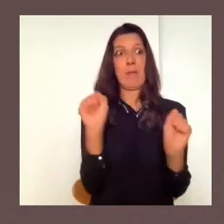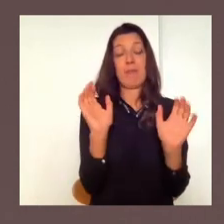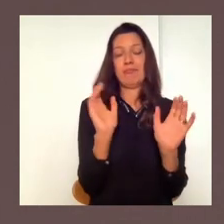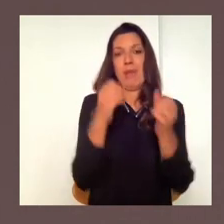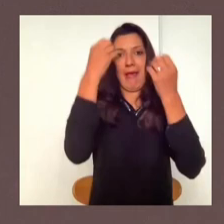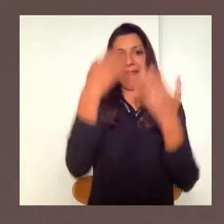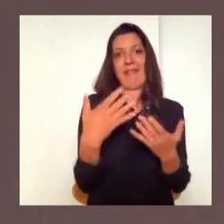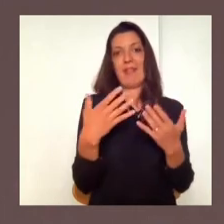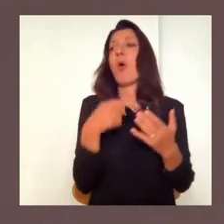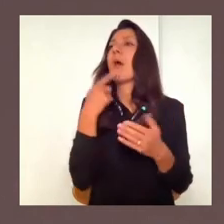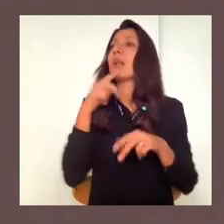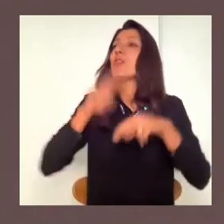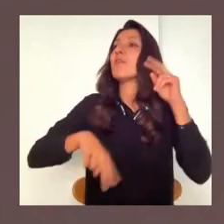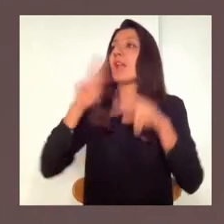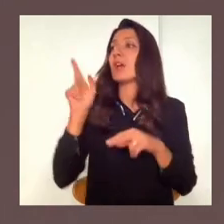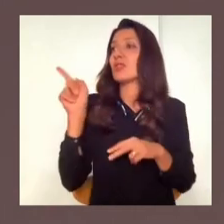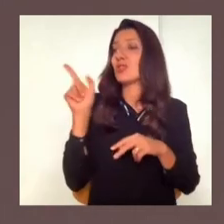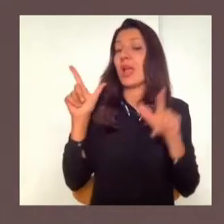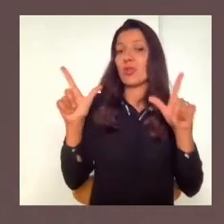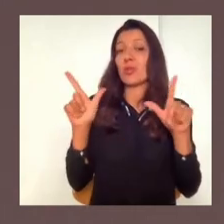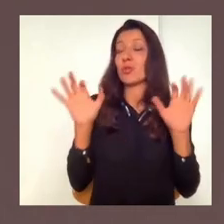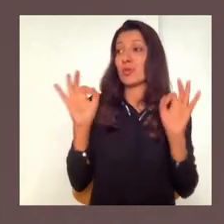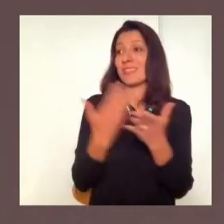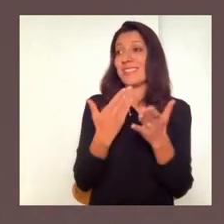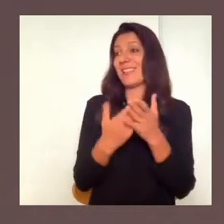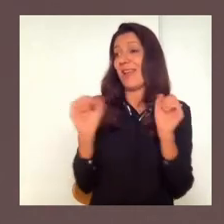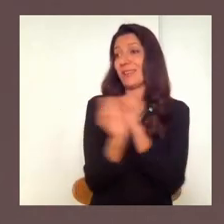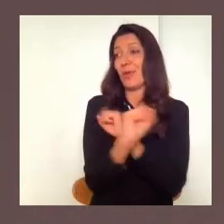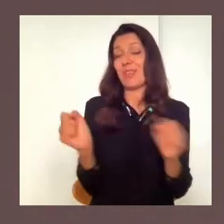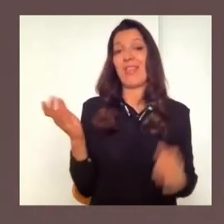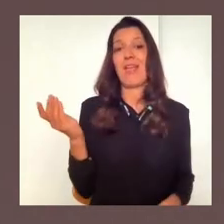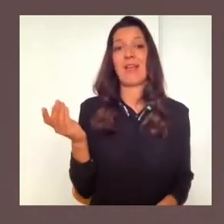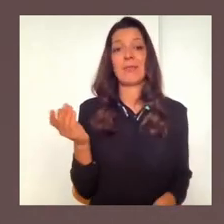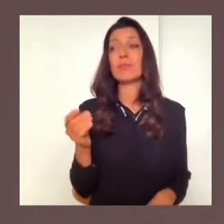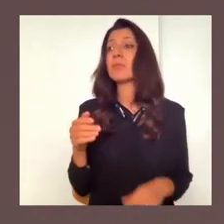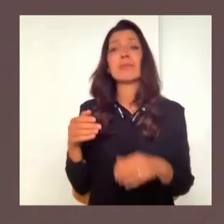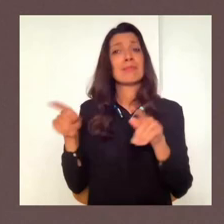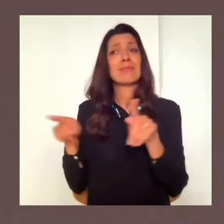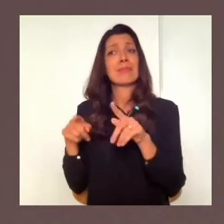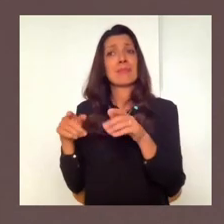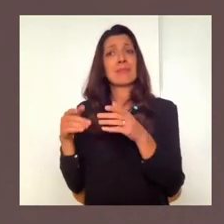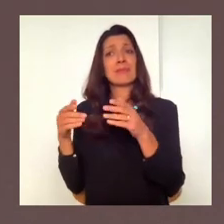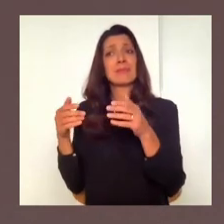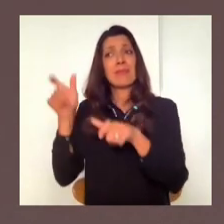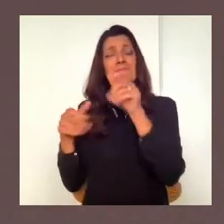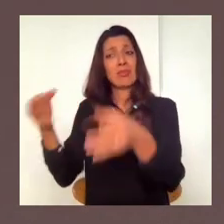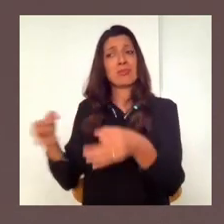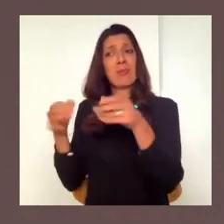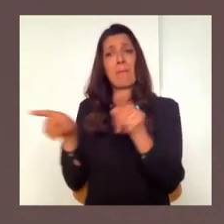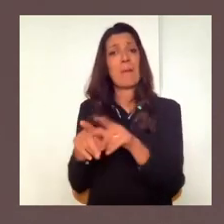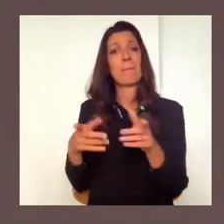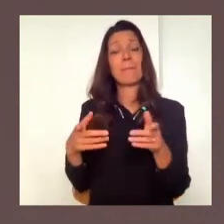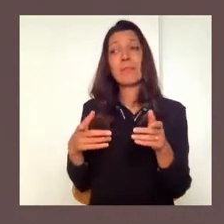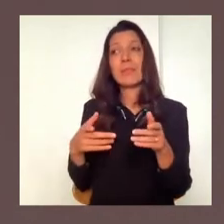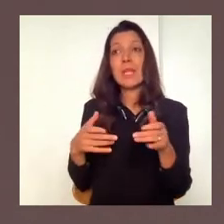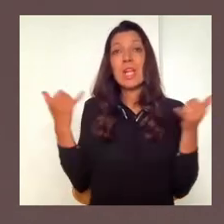vous parlez du village, c'est ça qui est extraordinaire. C'est que chez les valides, c'est pareil. C'est que l'universalité au jeu, c'est